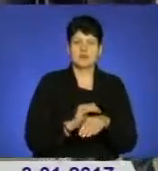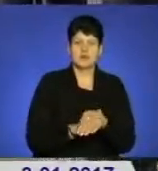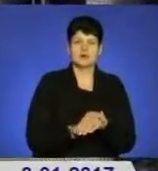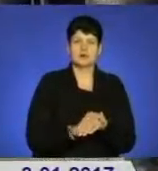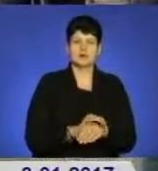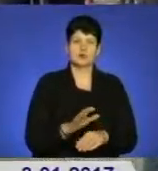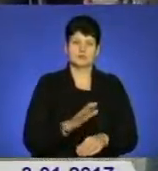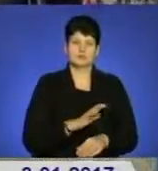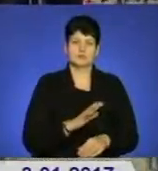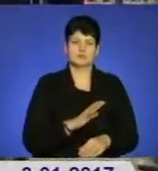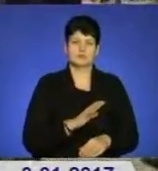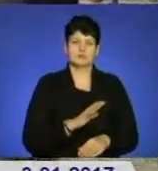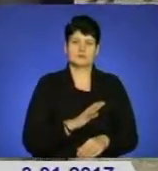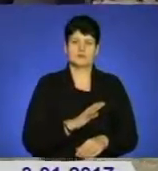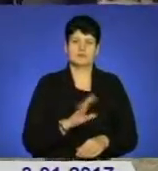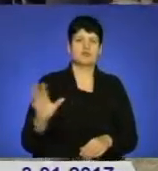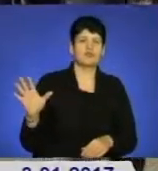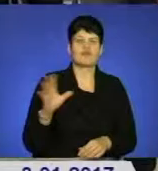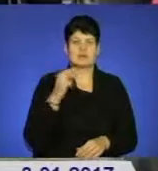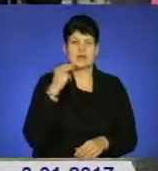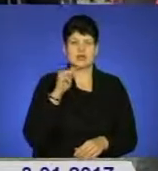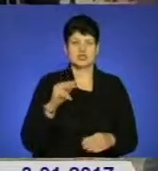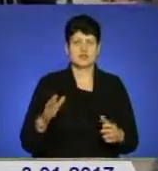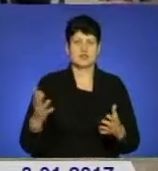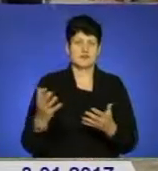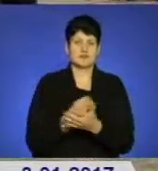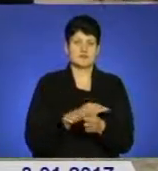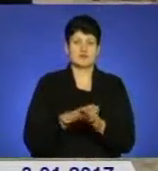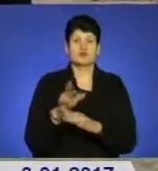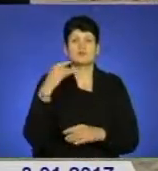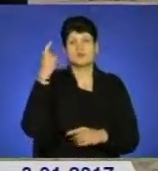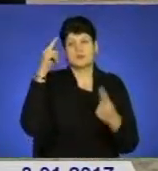І взагалі, щоб все найкраще збувалося, що вони задумали собі.